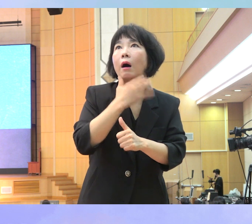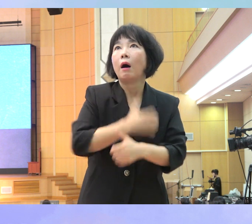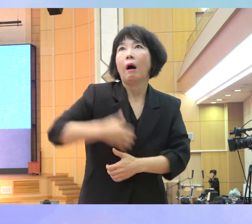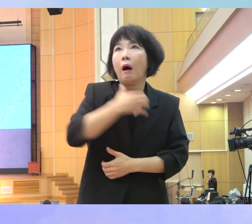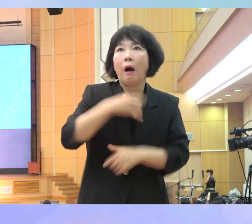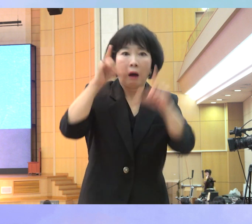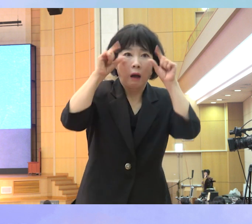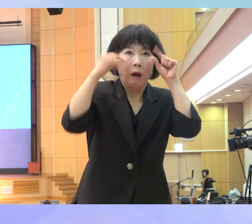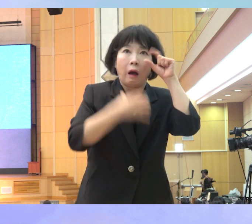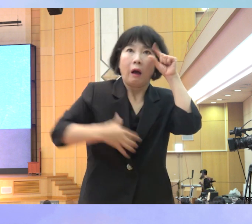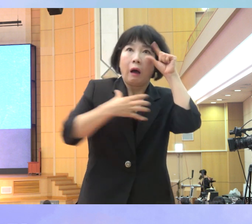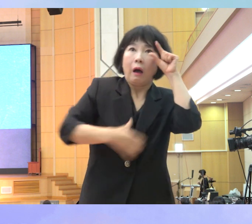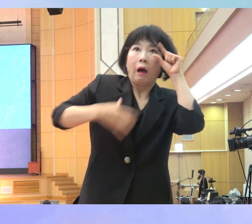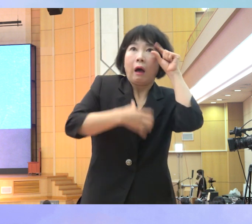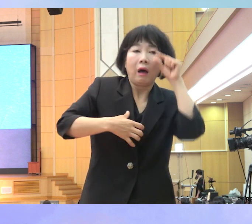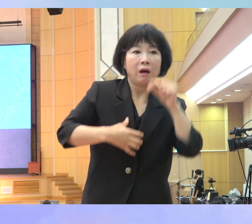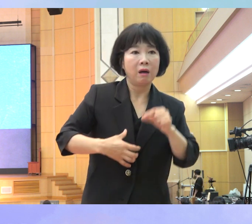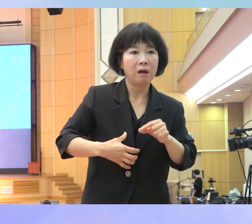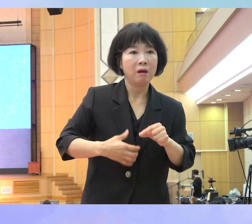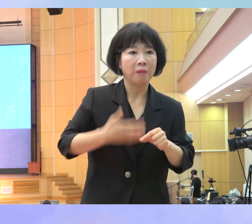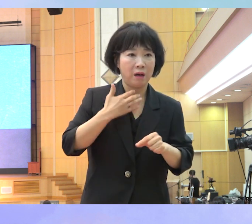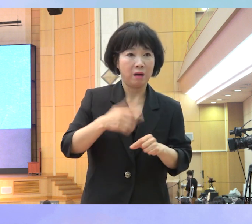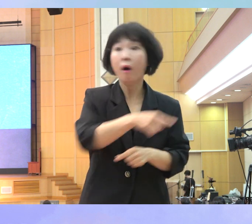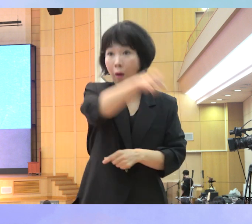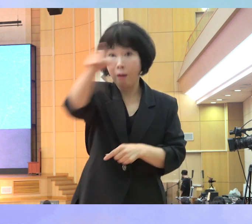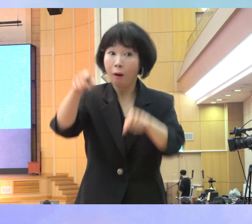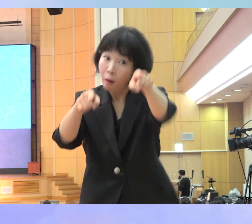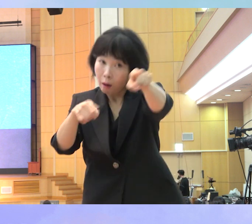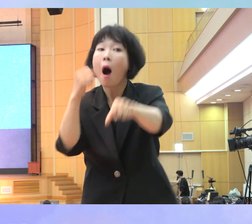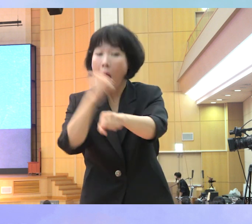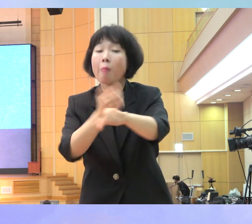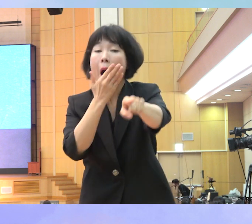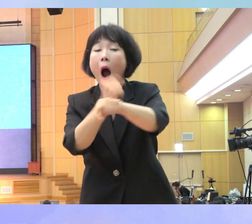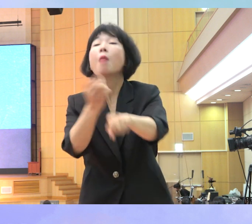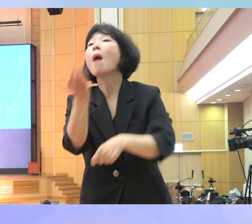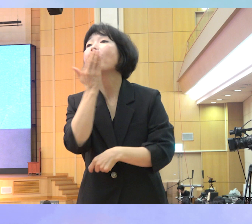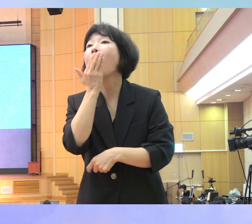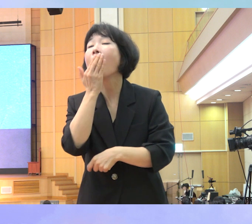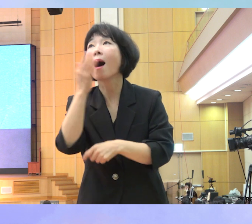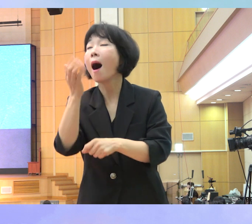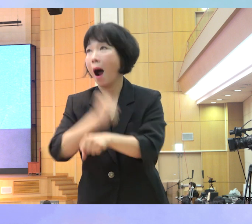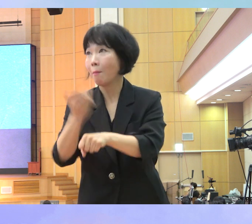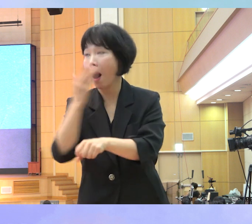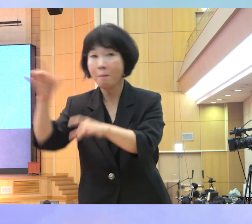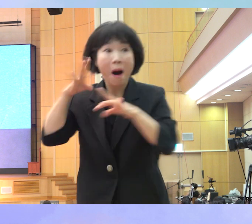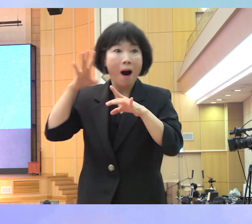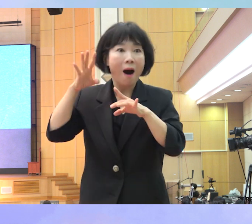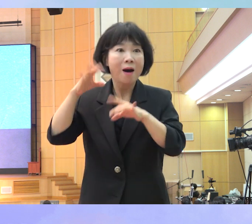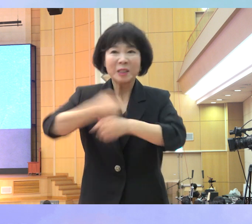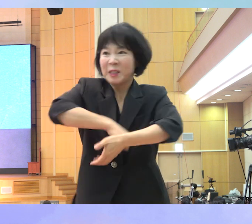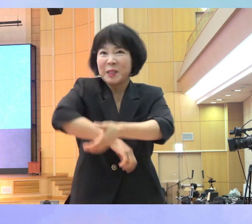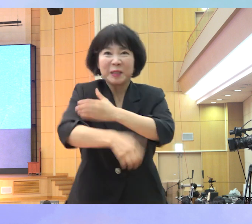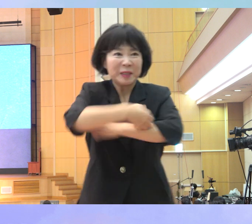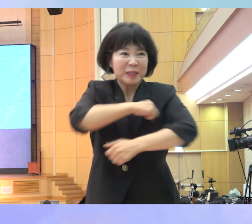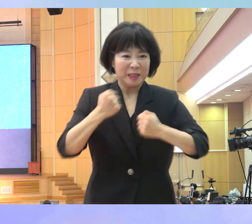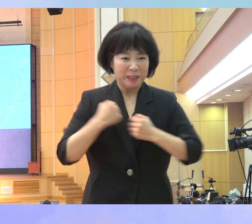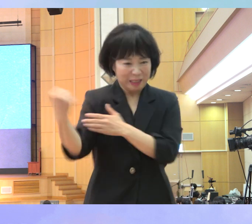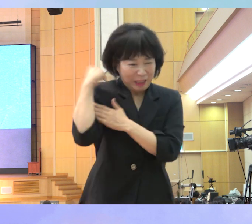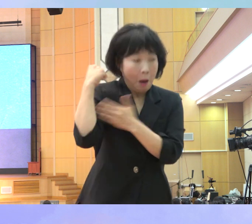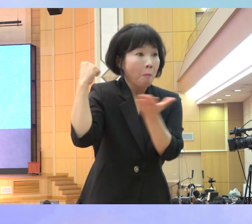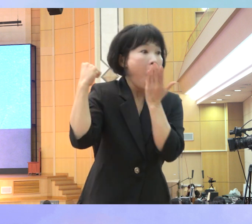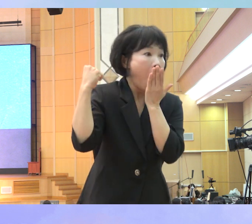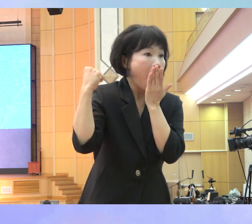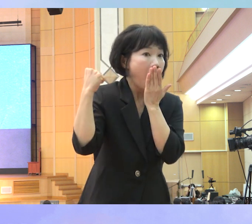믿는다는 한마디에 힘이 나서 두 팔을 걷어 붙인다. 그만큼 말은 사람을 들었다 놨다